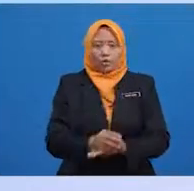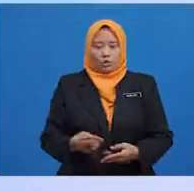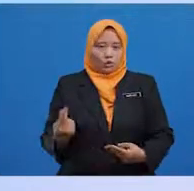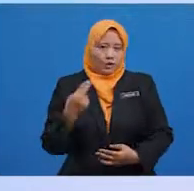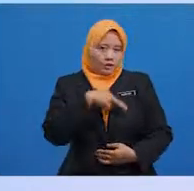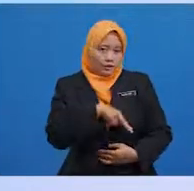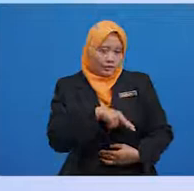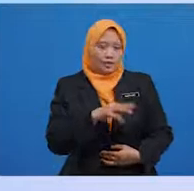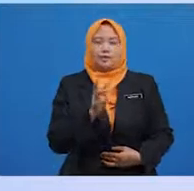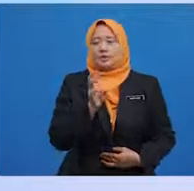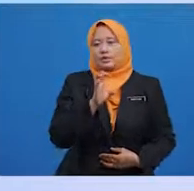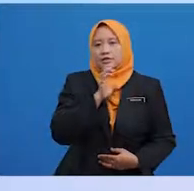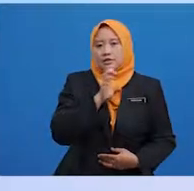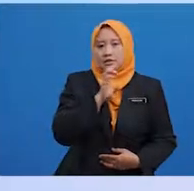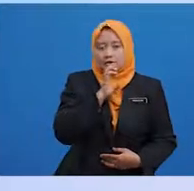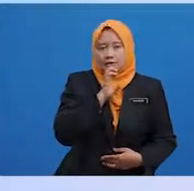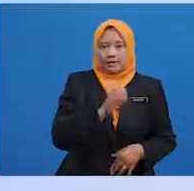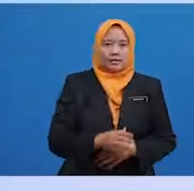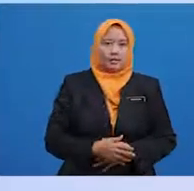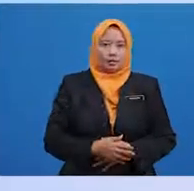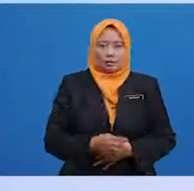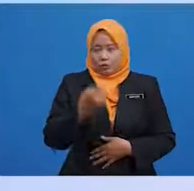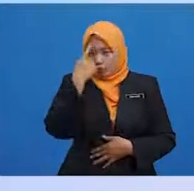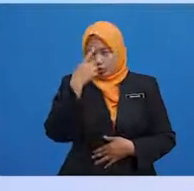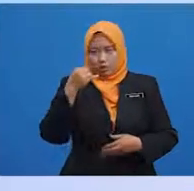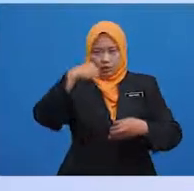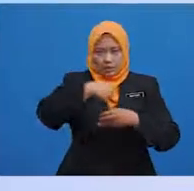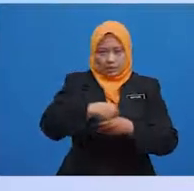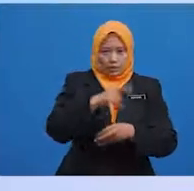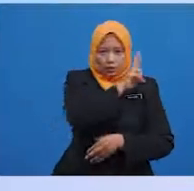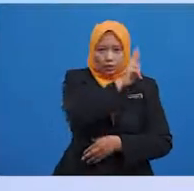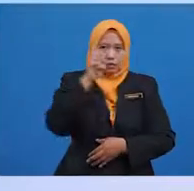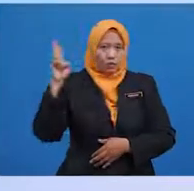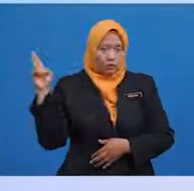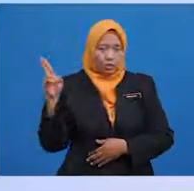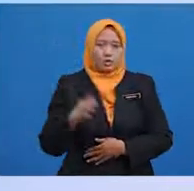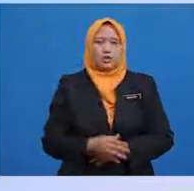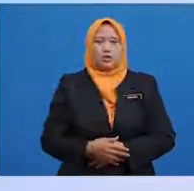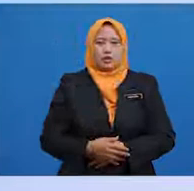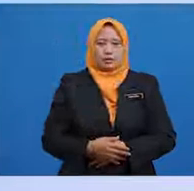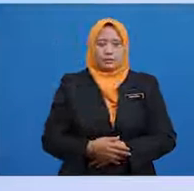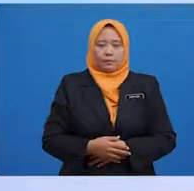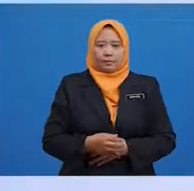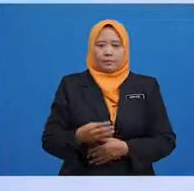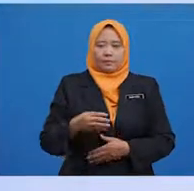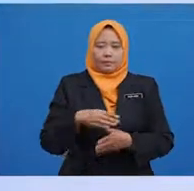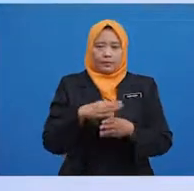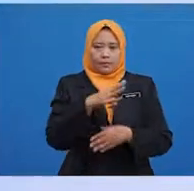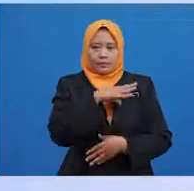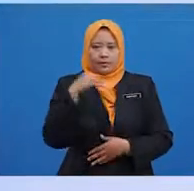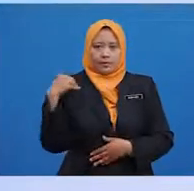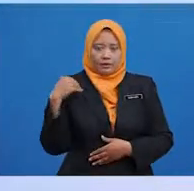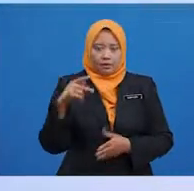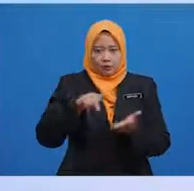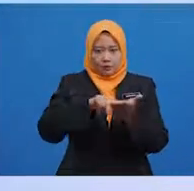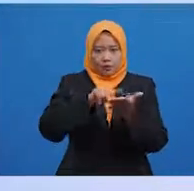perikardial. Cairan ini mengisi rongga perikardial dan membantu mengurangi geseran